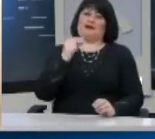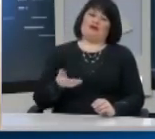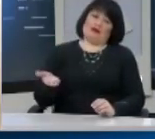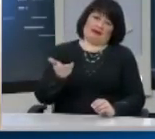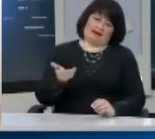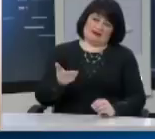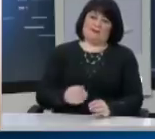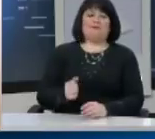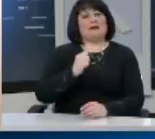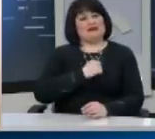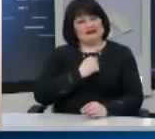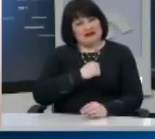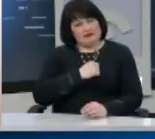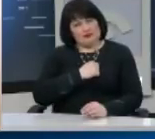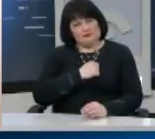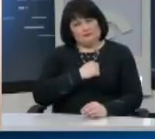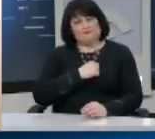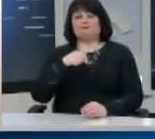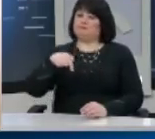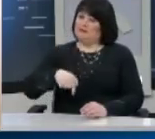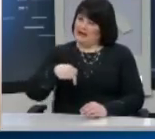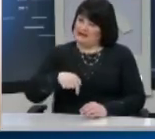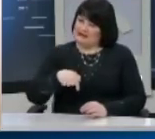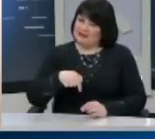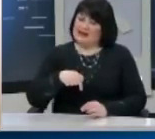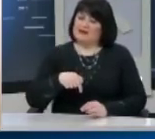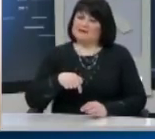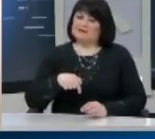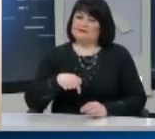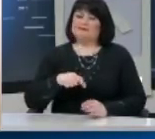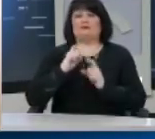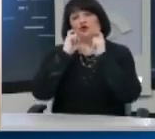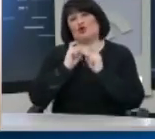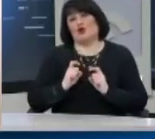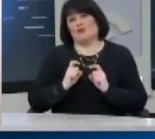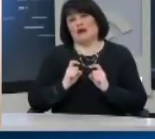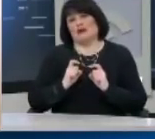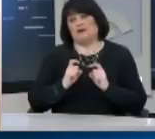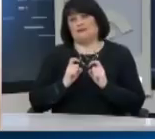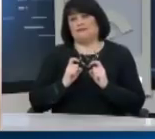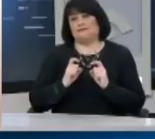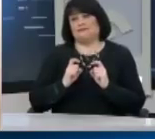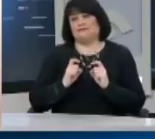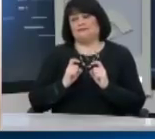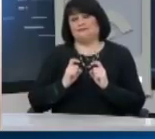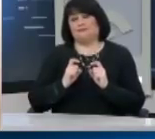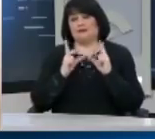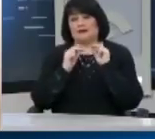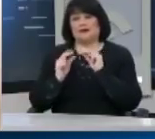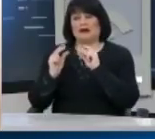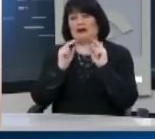συνάδελφοι πιστεύω ότι σήμερα ήμασταν υποχρεωμένοι είμαστε υποχρεωμένοι να